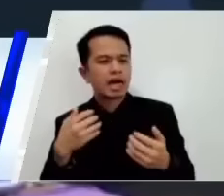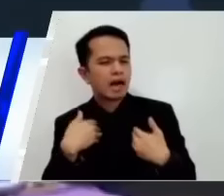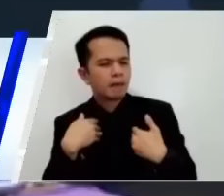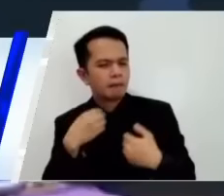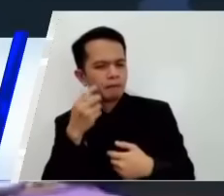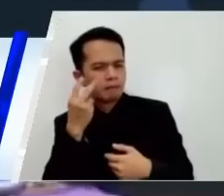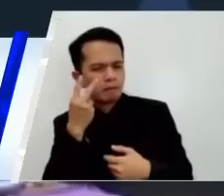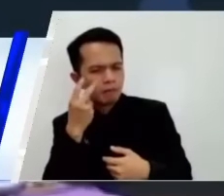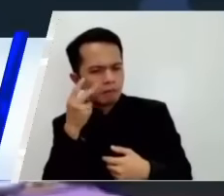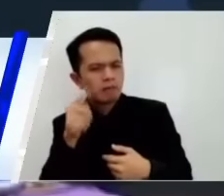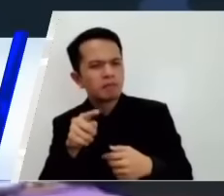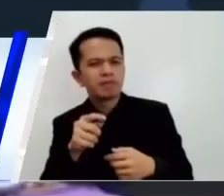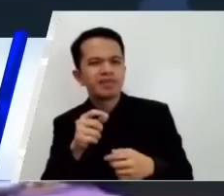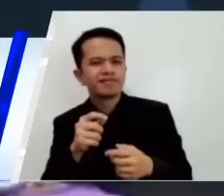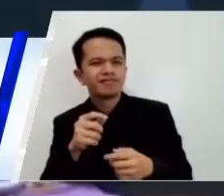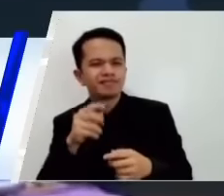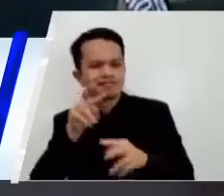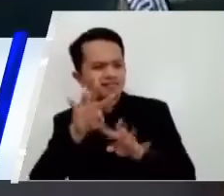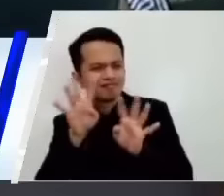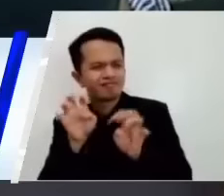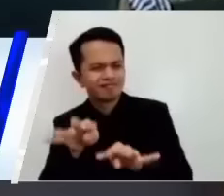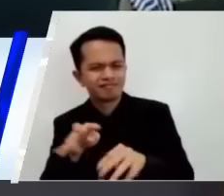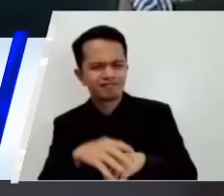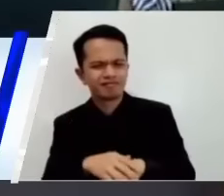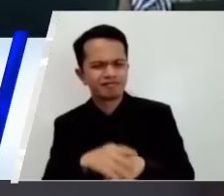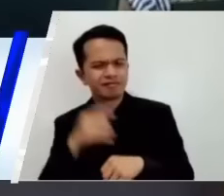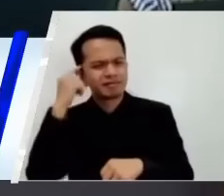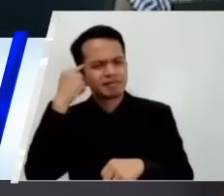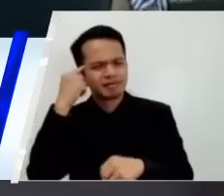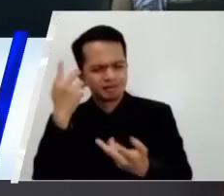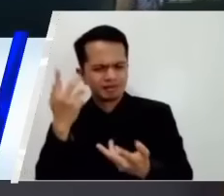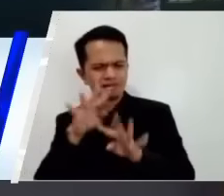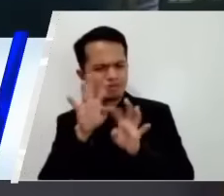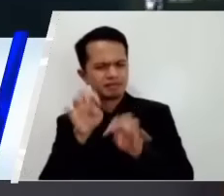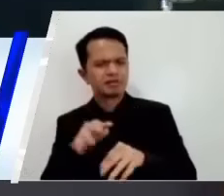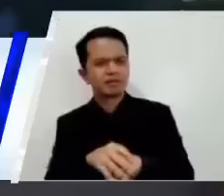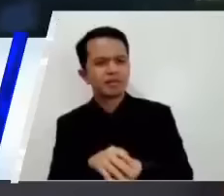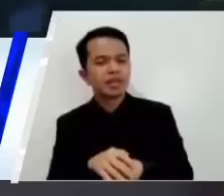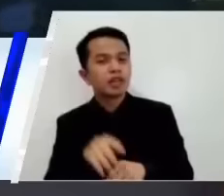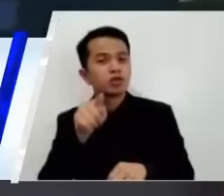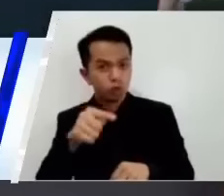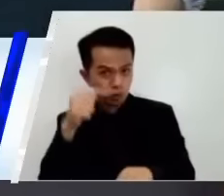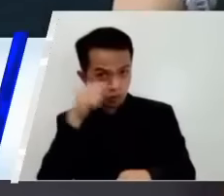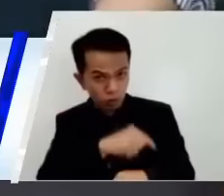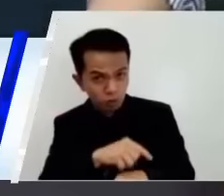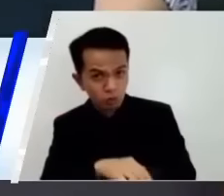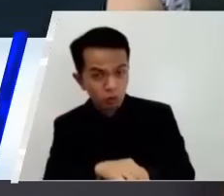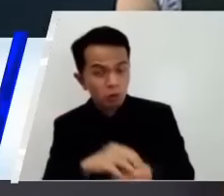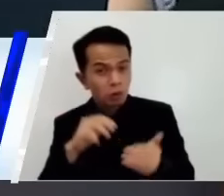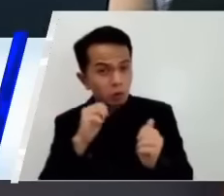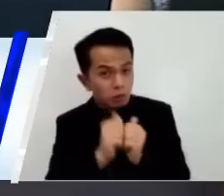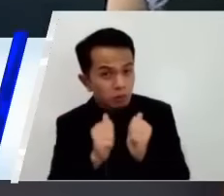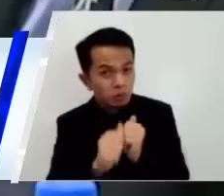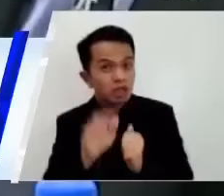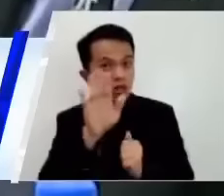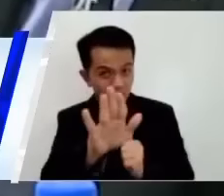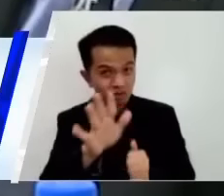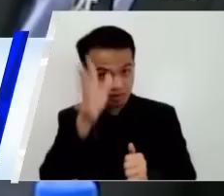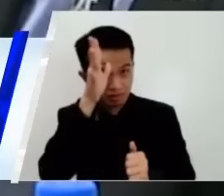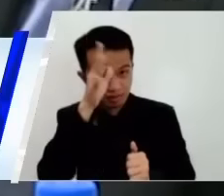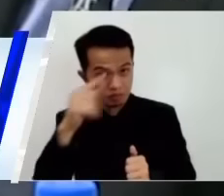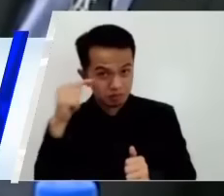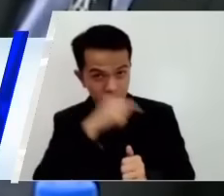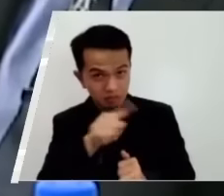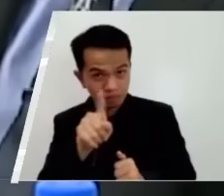po yung citizenship nyo ay riddled with holes. Kung hindi kayo ang sinungaling, Ibig sabihin, yung tatay niyo ang nagsinungaling. Sa